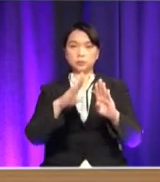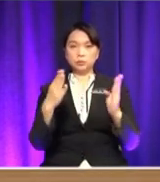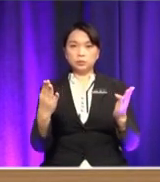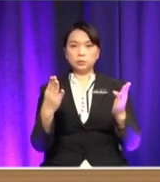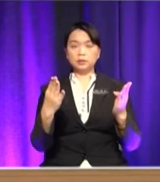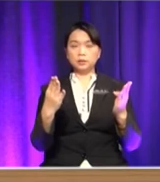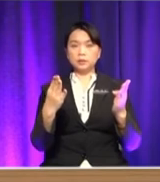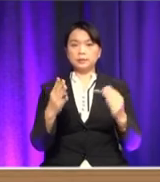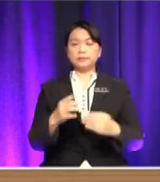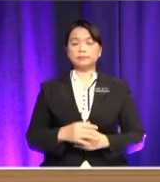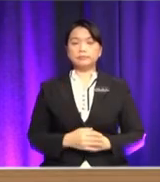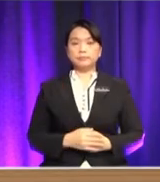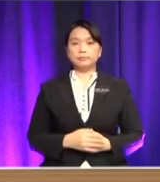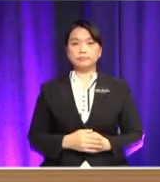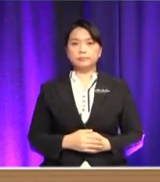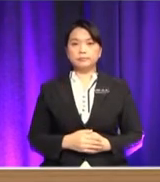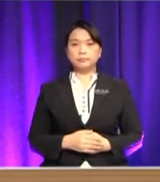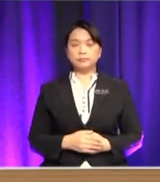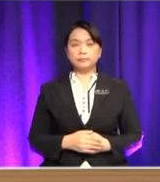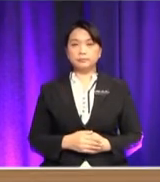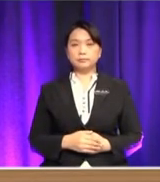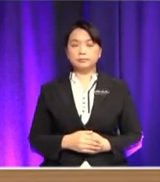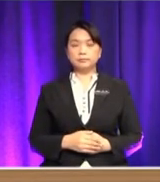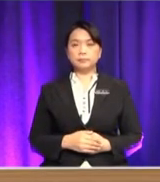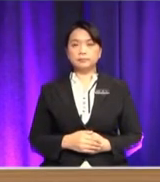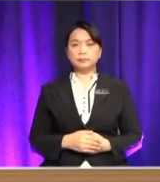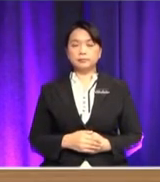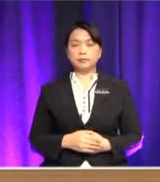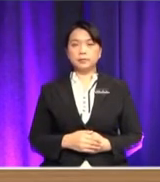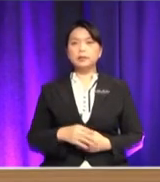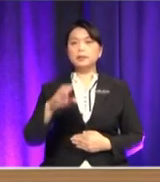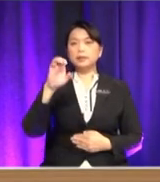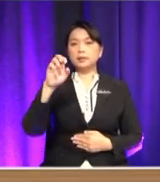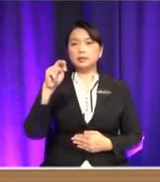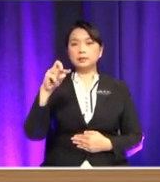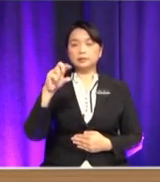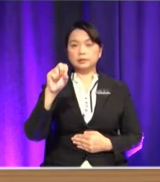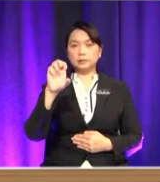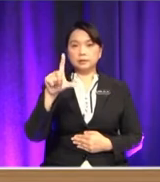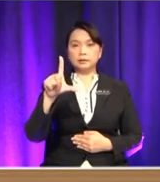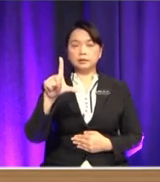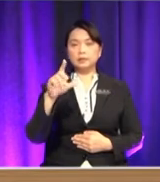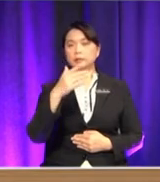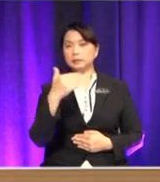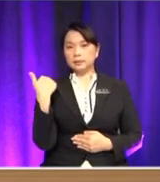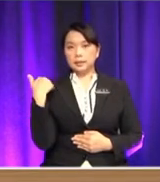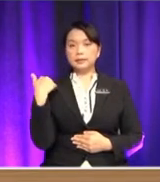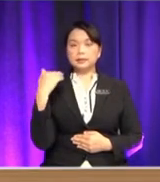namanya pintu berengsel tapi jenang dan Ance dia ada kiri dan kanan Sur keadaan